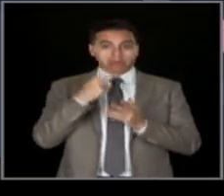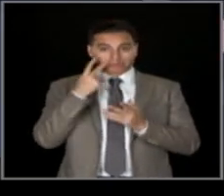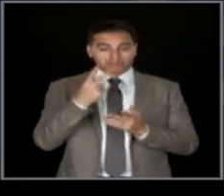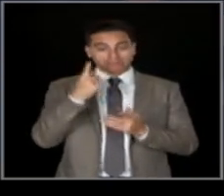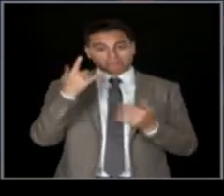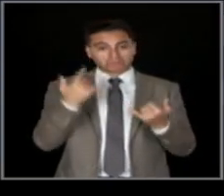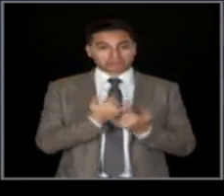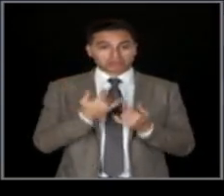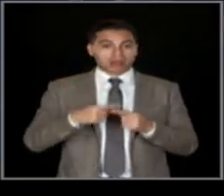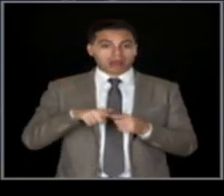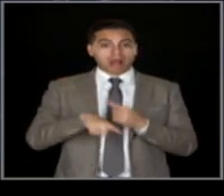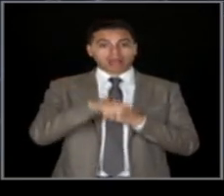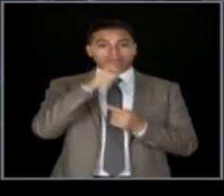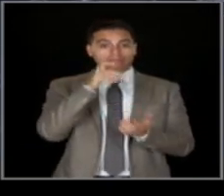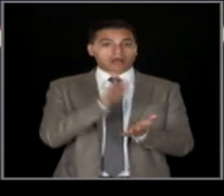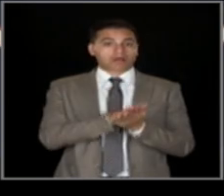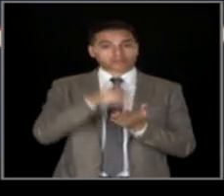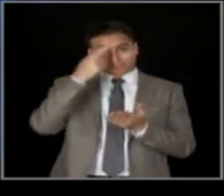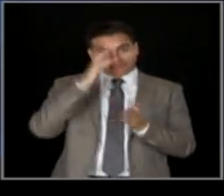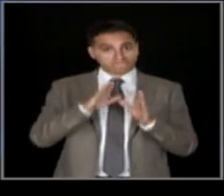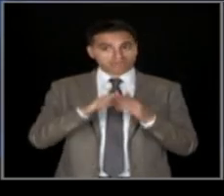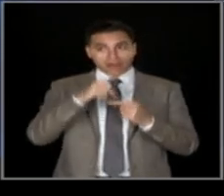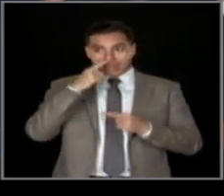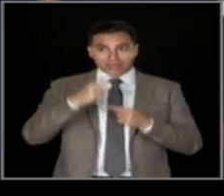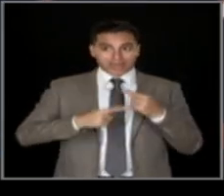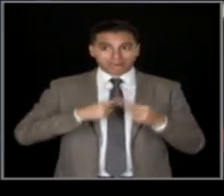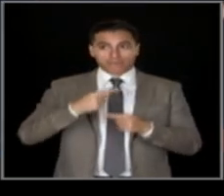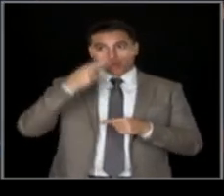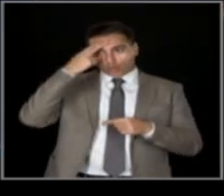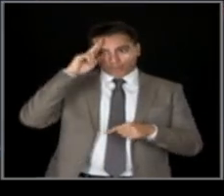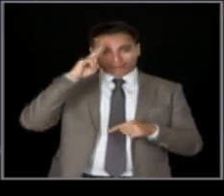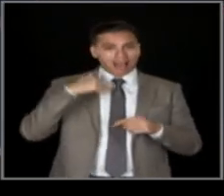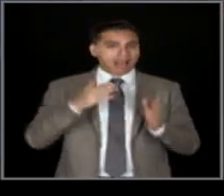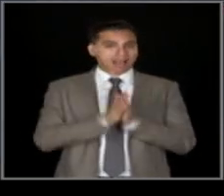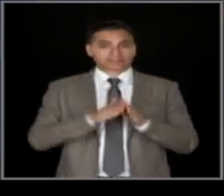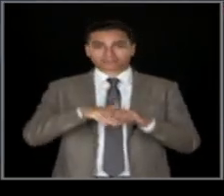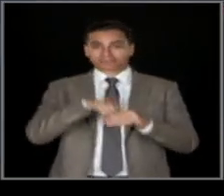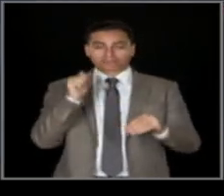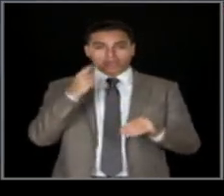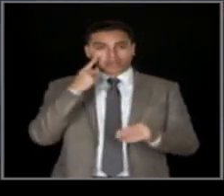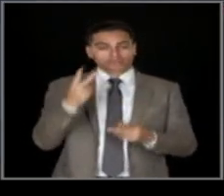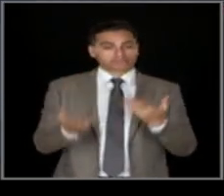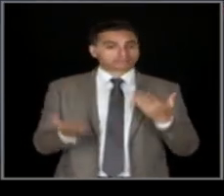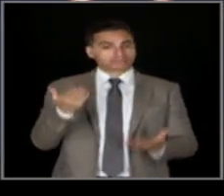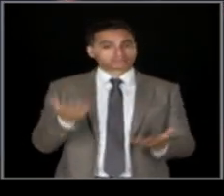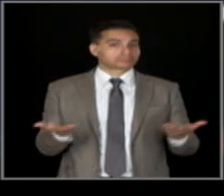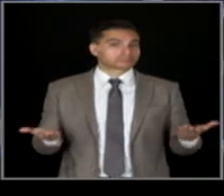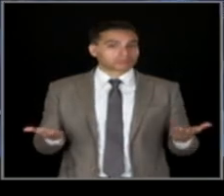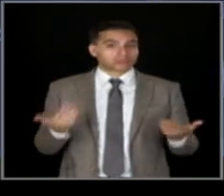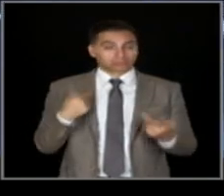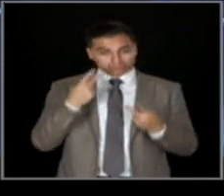خلينا نشوف عجله الحظ هيبقى رايها ايه، ومين اللي هيكمل البطوله، ومين اللي للاسف الشديد هيودع البطوله.